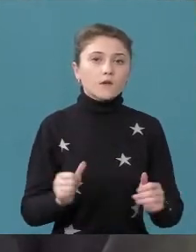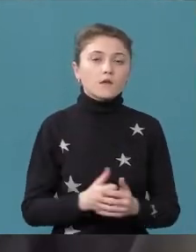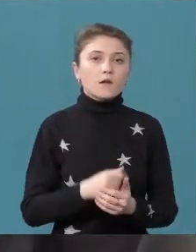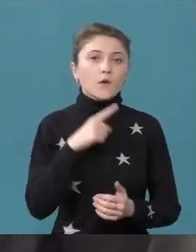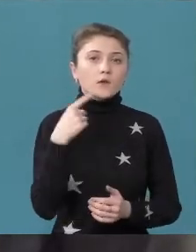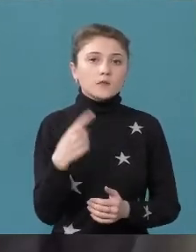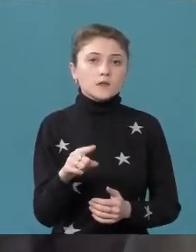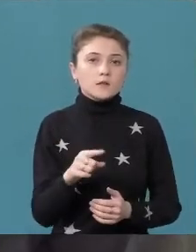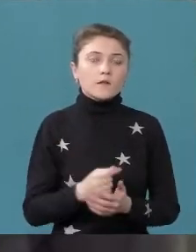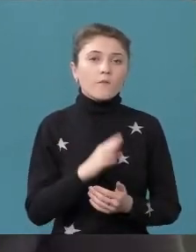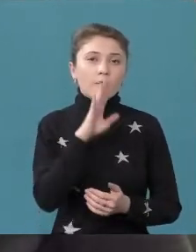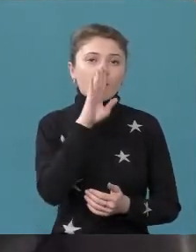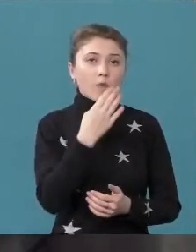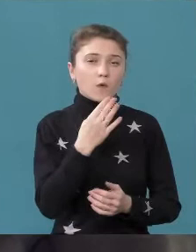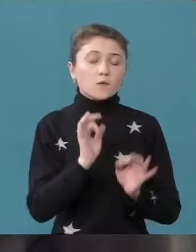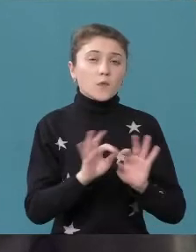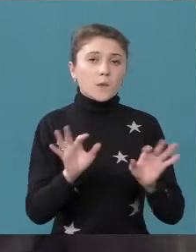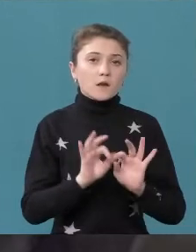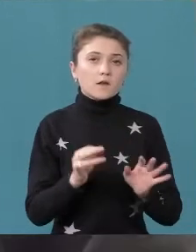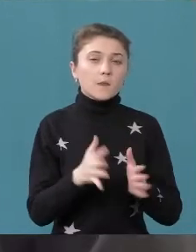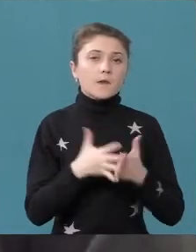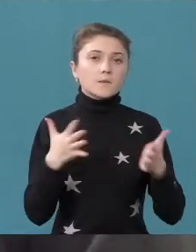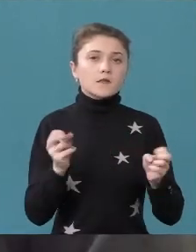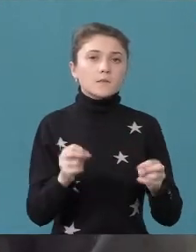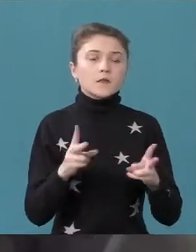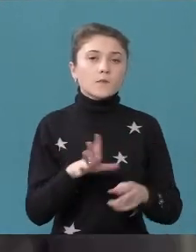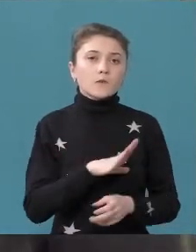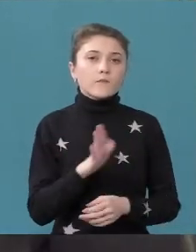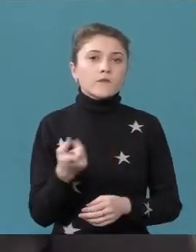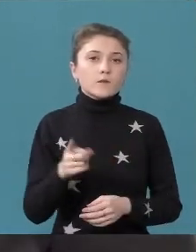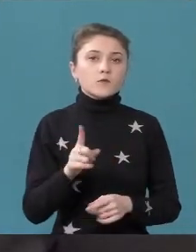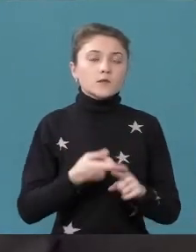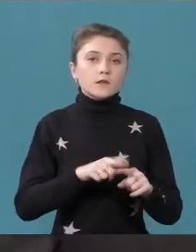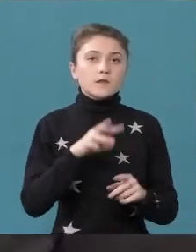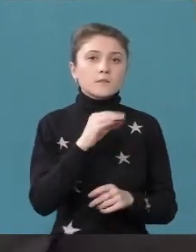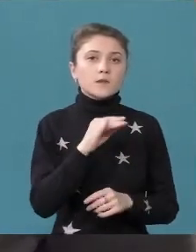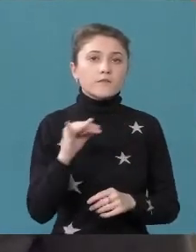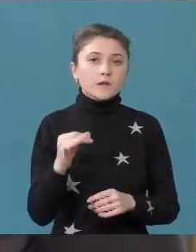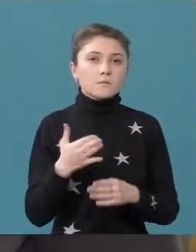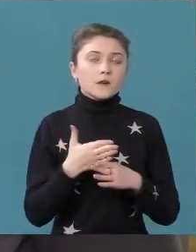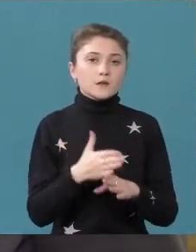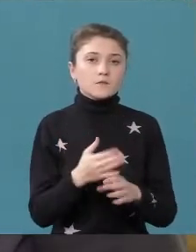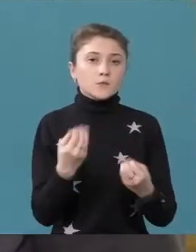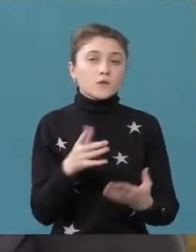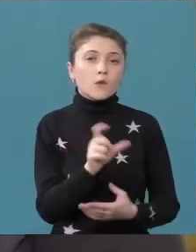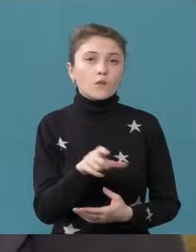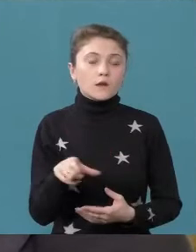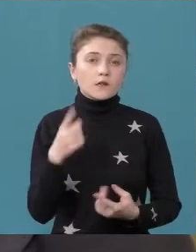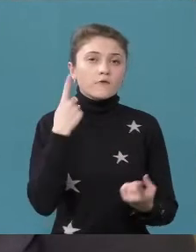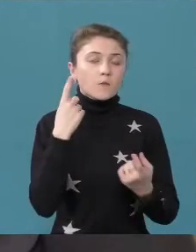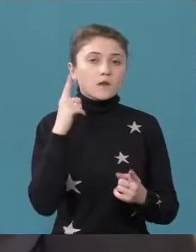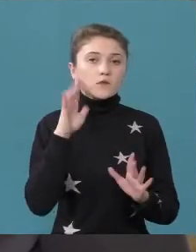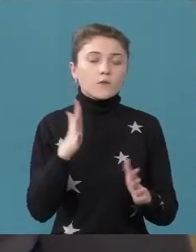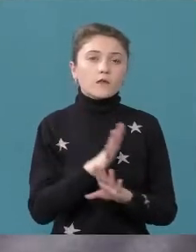ворожа пропаганда. І найбільша небезпека була в тому, що ці міфи пересічний споживач інформації, новин не